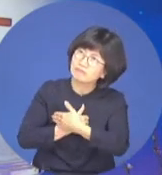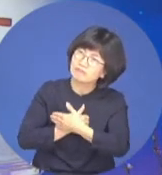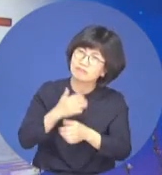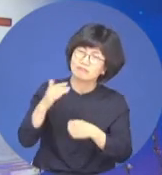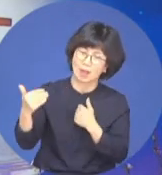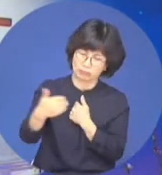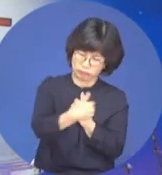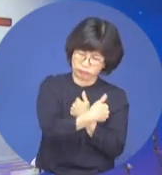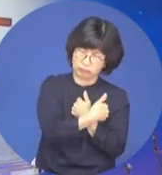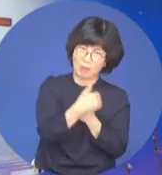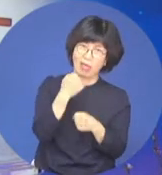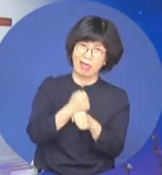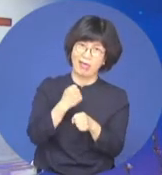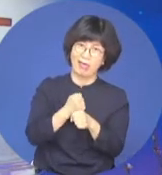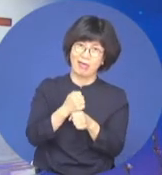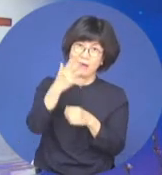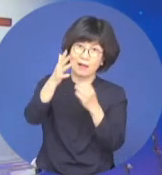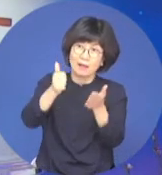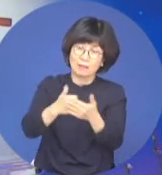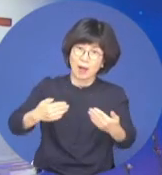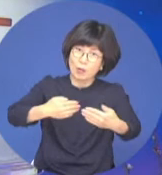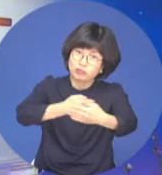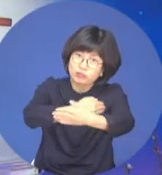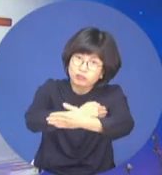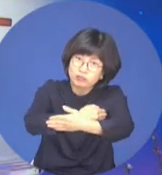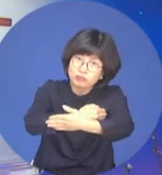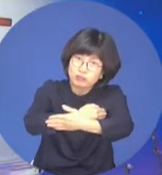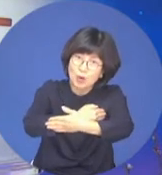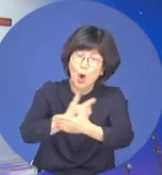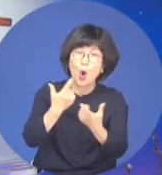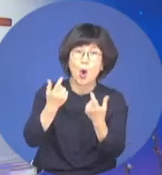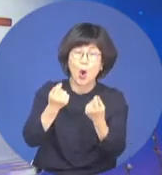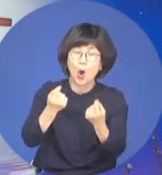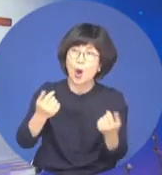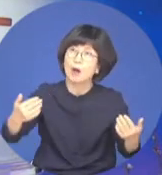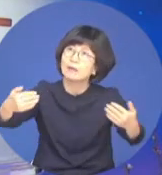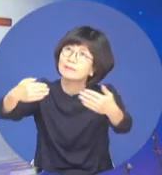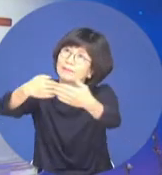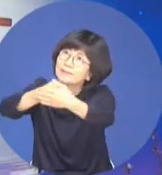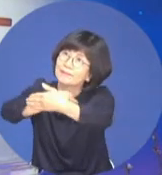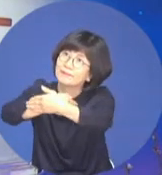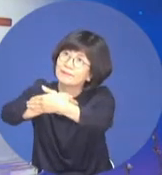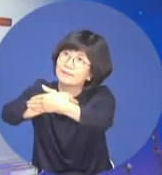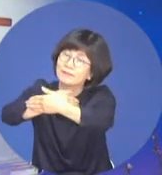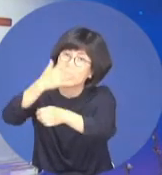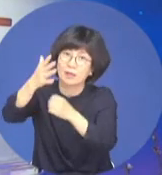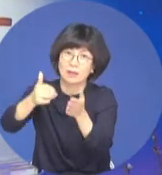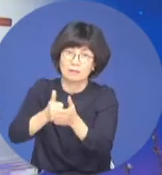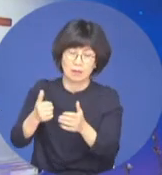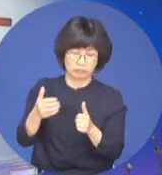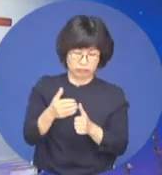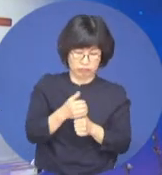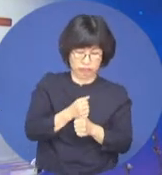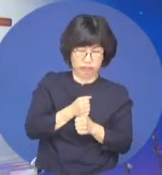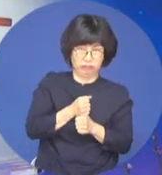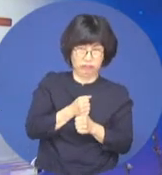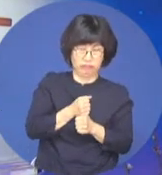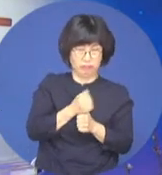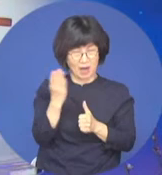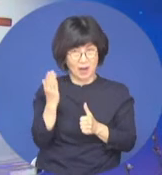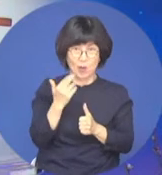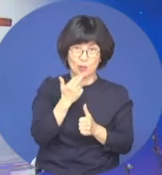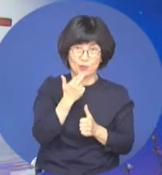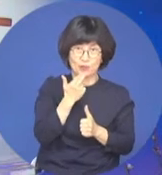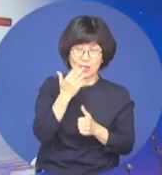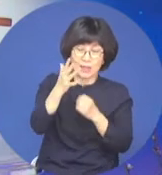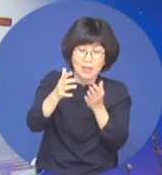품고 날 포옹해 주신 하나님을 우리도 하나님을 모시고 또 나를 붙들고 버리지 않고 놓지 아니하시는 그